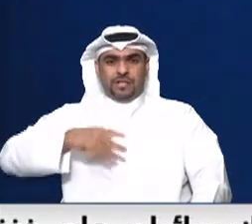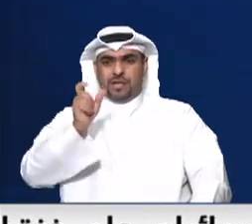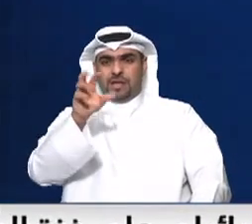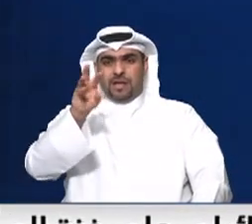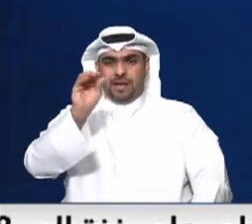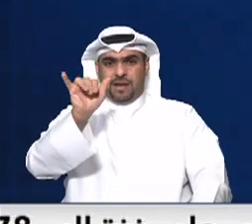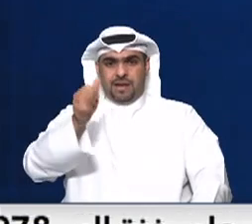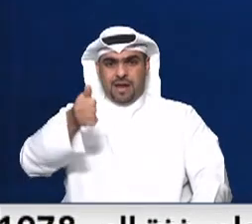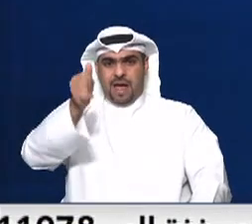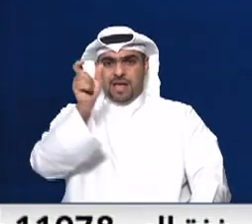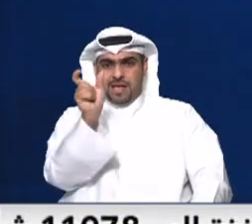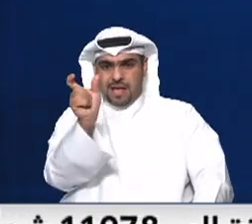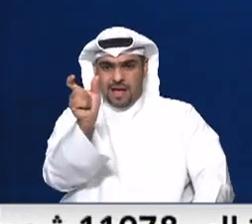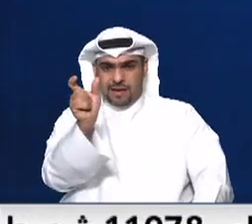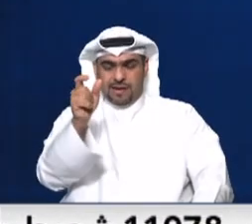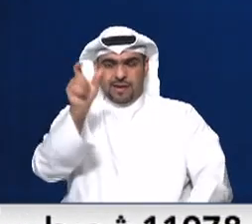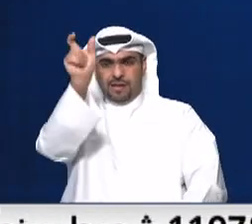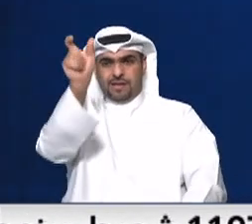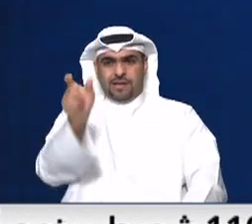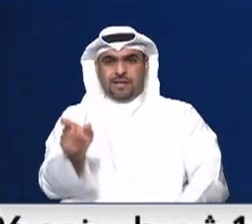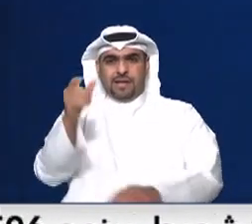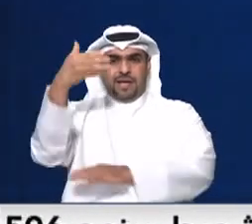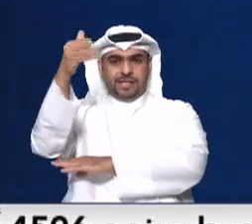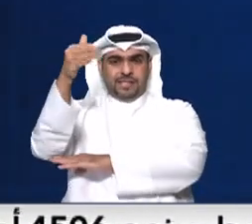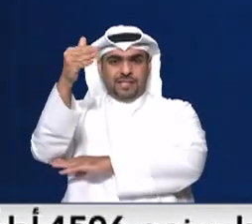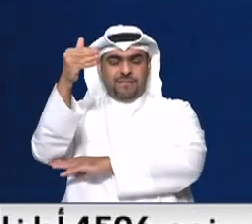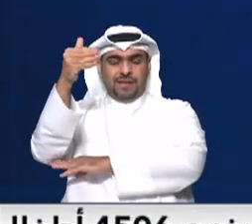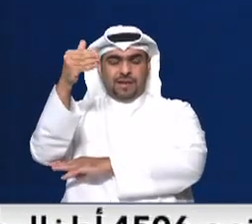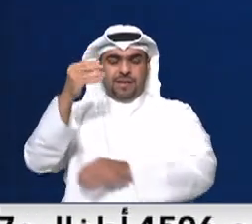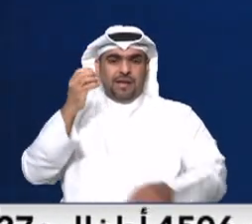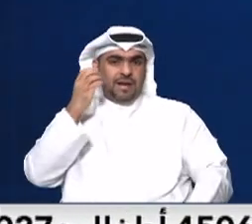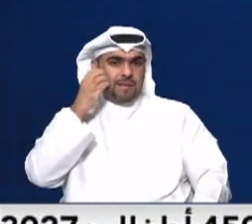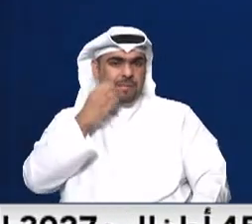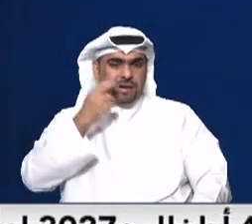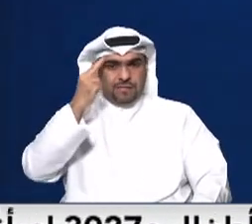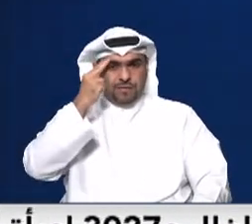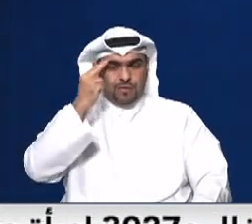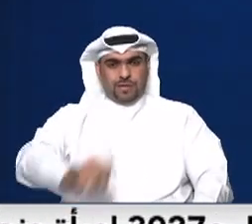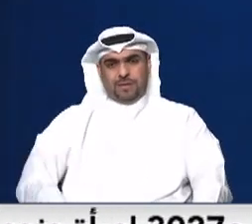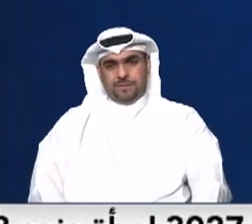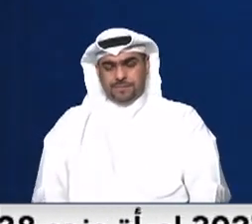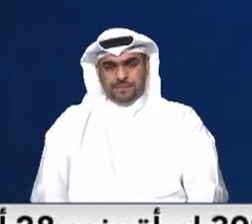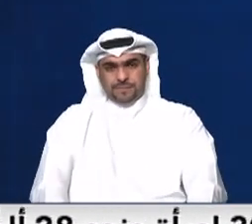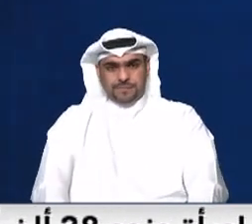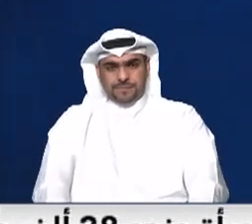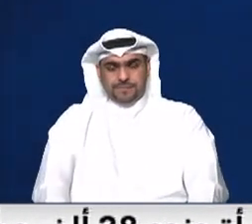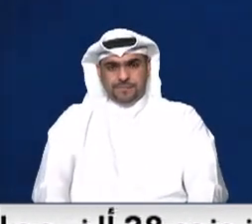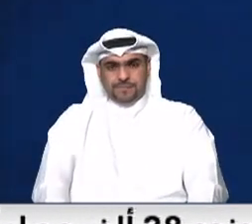سيف آل نهيان سفير دولة الإمارات لدى المملكة العربية السعودية الشقيقة.